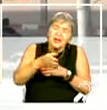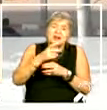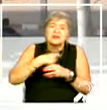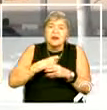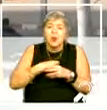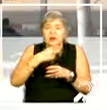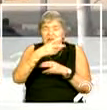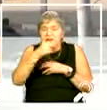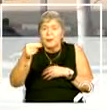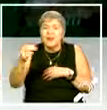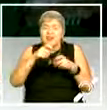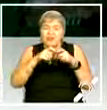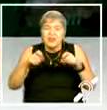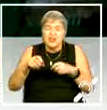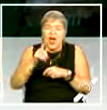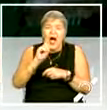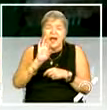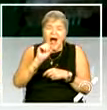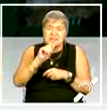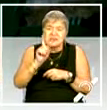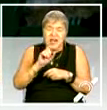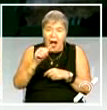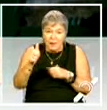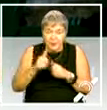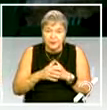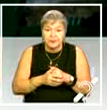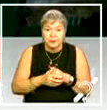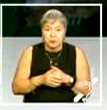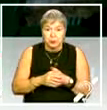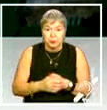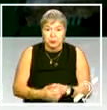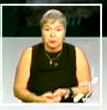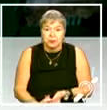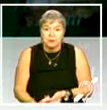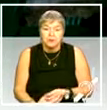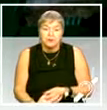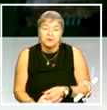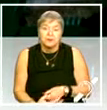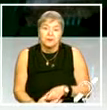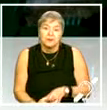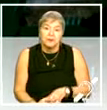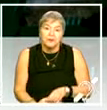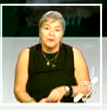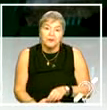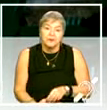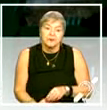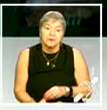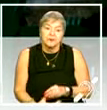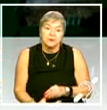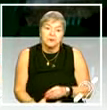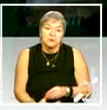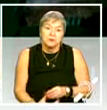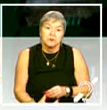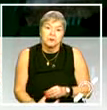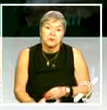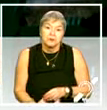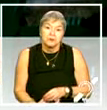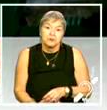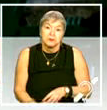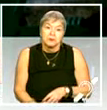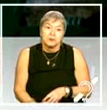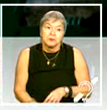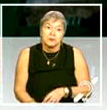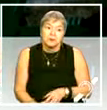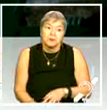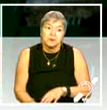din Fâșia Gaza spre Egipt. We'll see more of this process going on in the coming days. Working non-stop to get Americans out